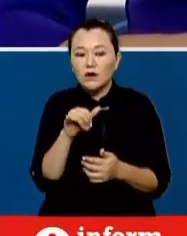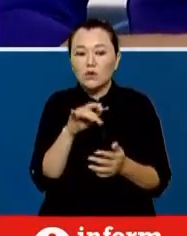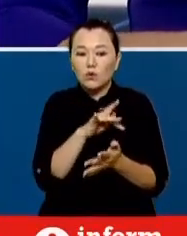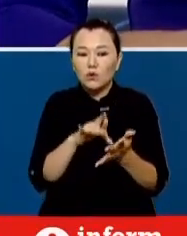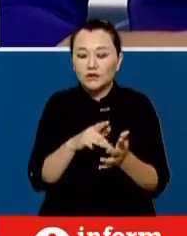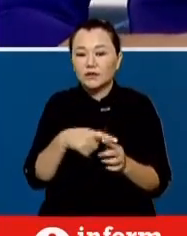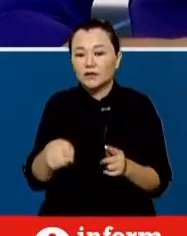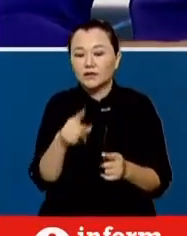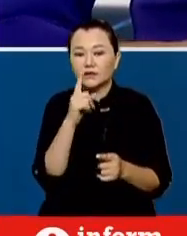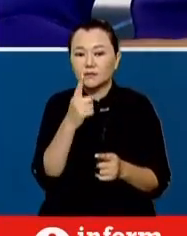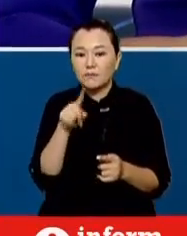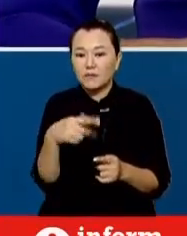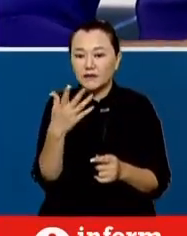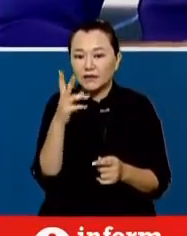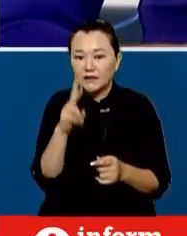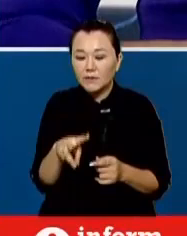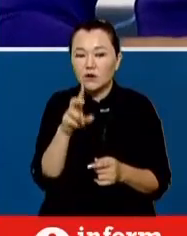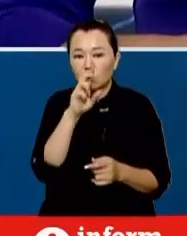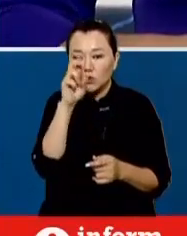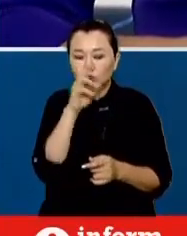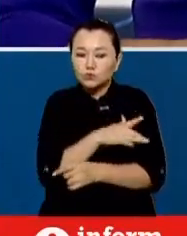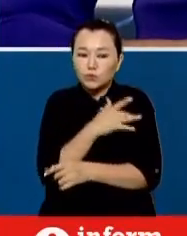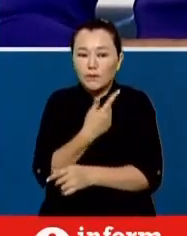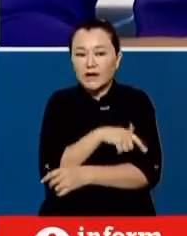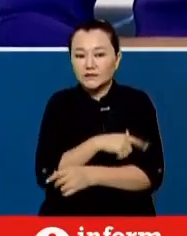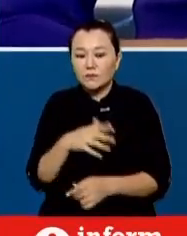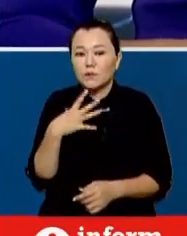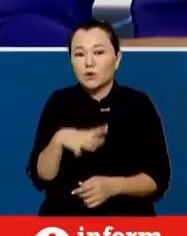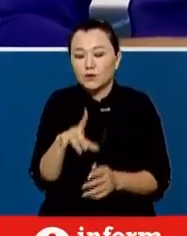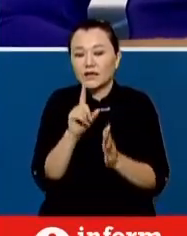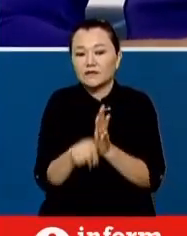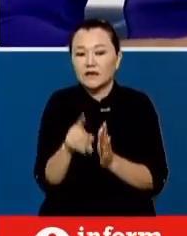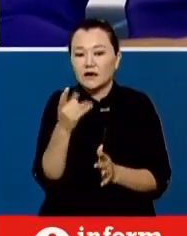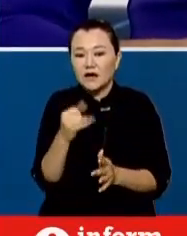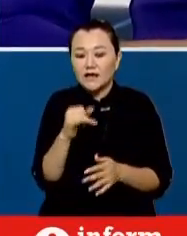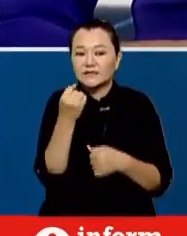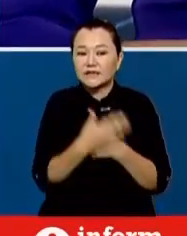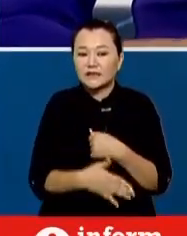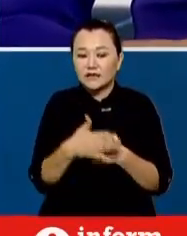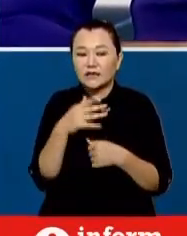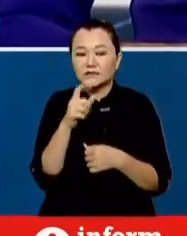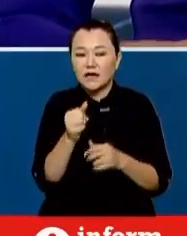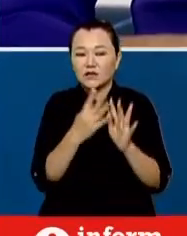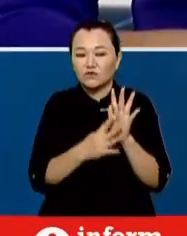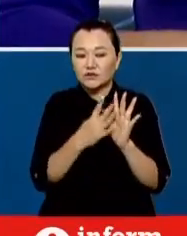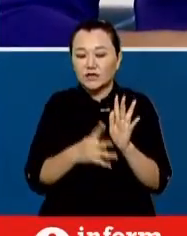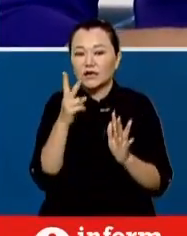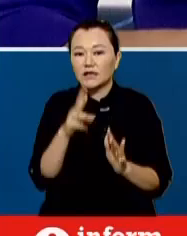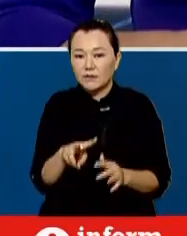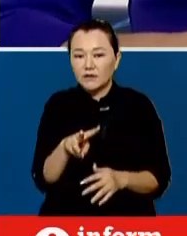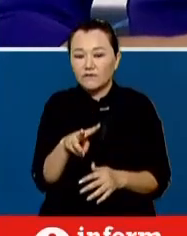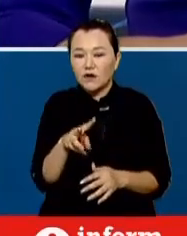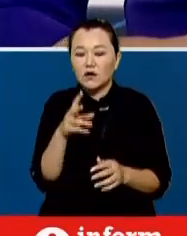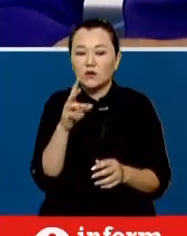всего 1,5 километра, но за госуслугами или в больницу им приходится ехать в райцентр Ботакару за 90 километров.